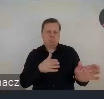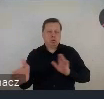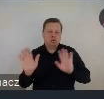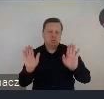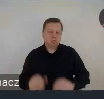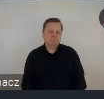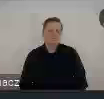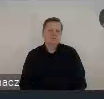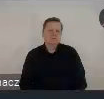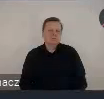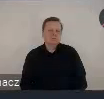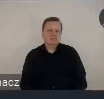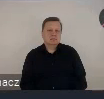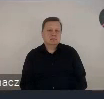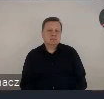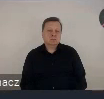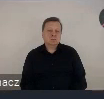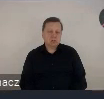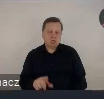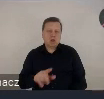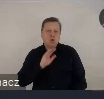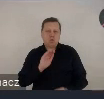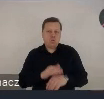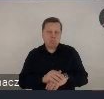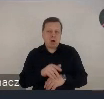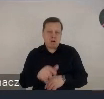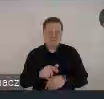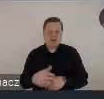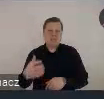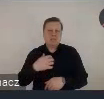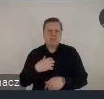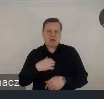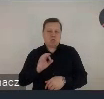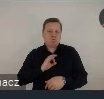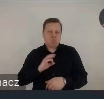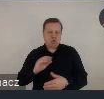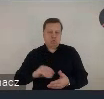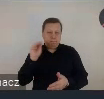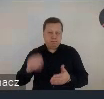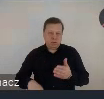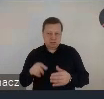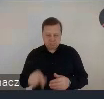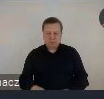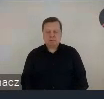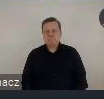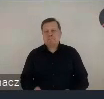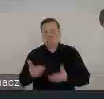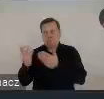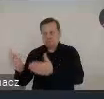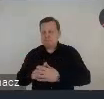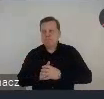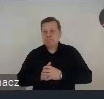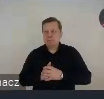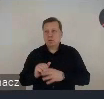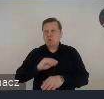porządku i wtedy możemy przekazać umowę do podpisu przez naszego dyrektora. Jak nasz dyrektor umowę podpisze,